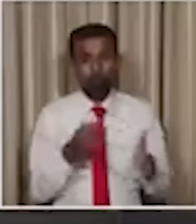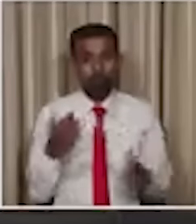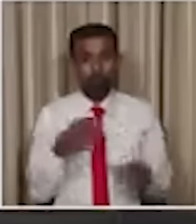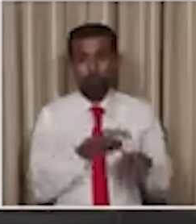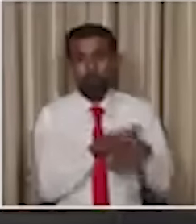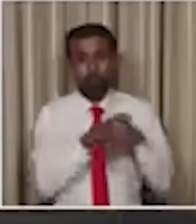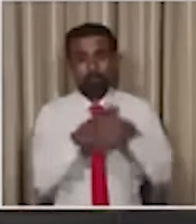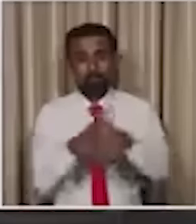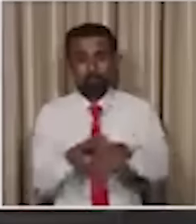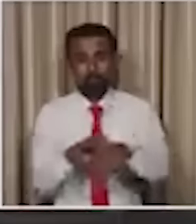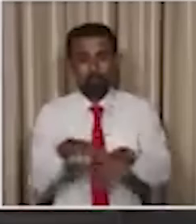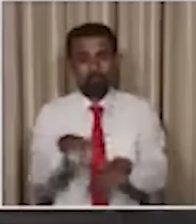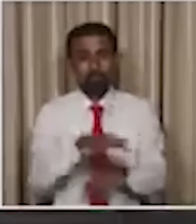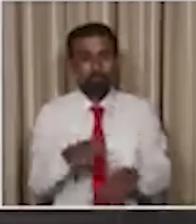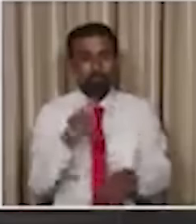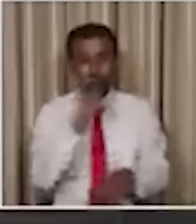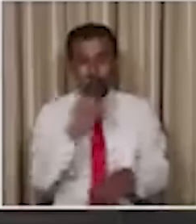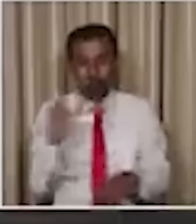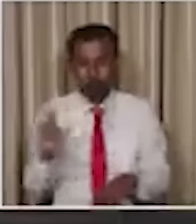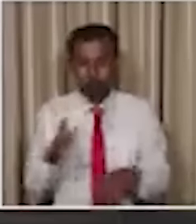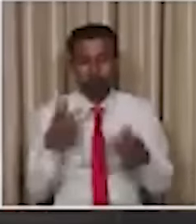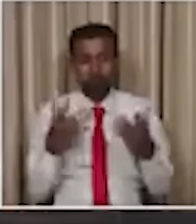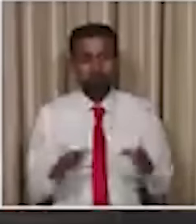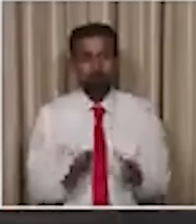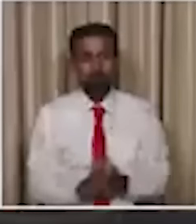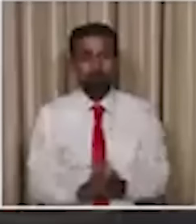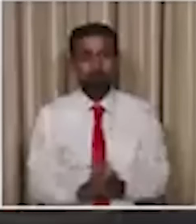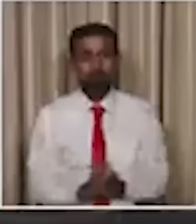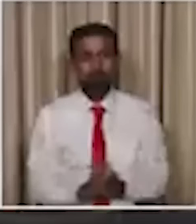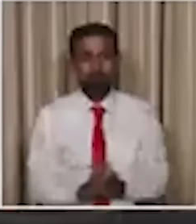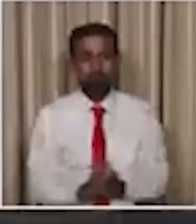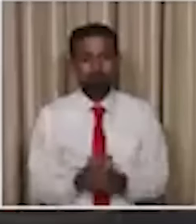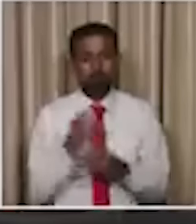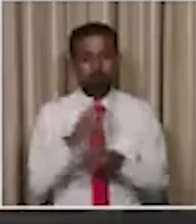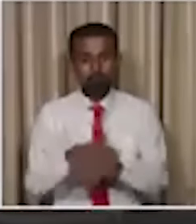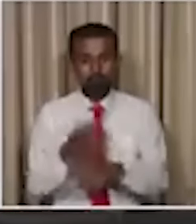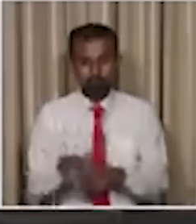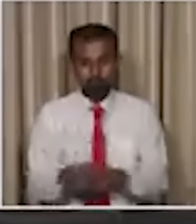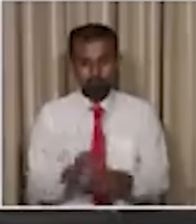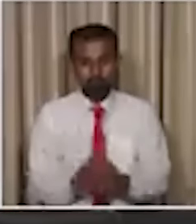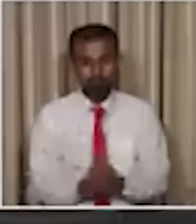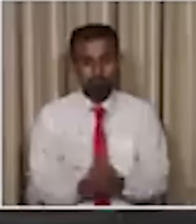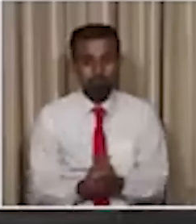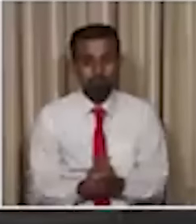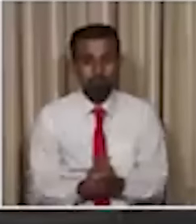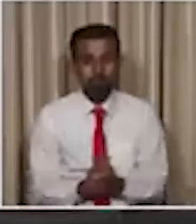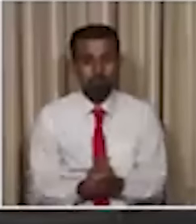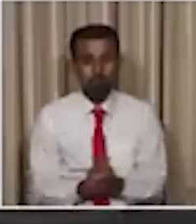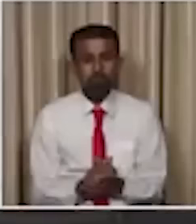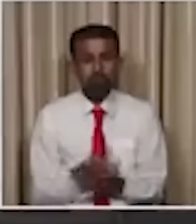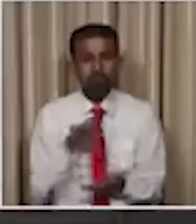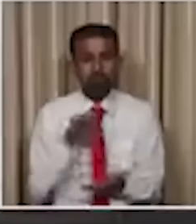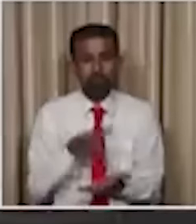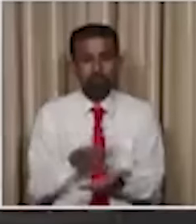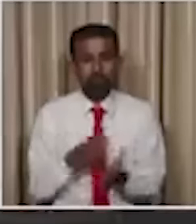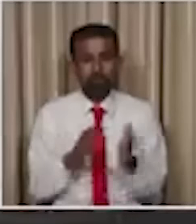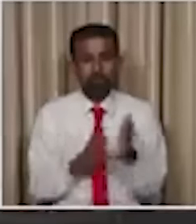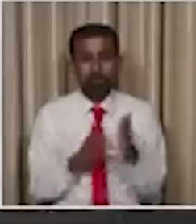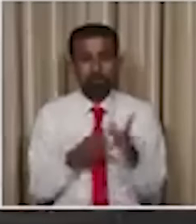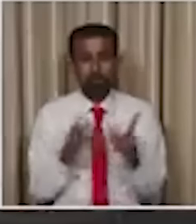ගොස් ස්ථානීය පරීක්ෂණයක් කරන ලදී. එහිදී අනාවරණය වූ කරුණු ඔස්සේ සිද්ධිය වූ ස්ථානයේ සිටියම් ගත